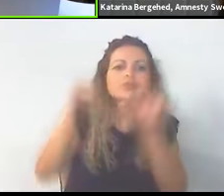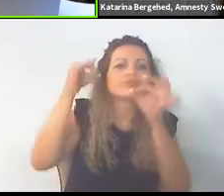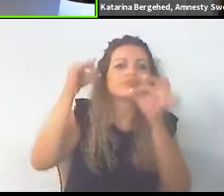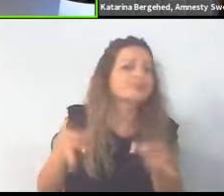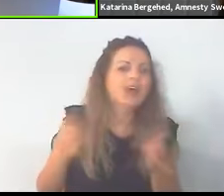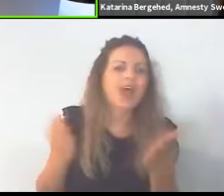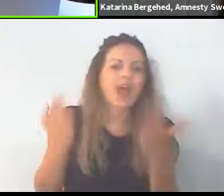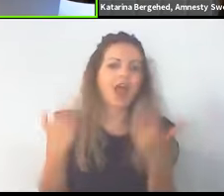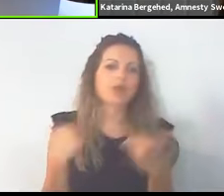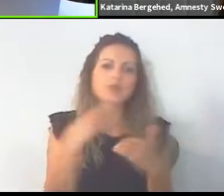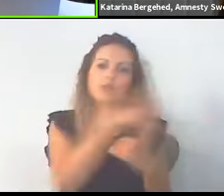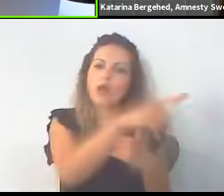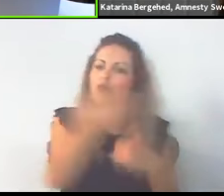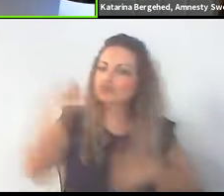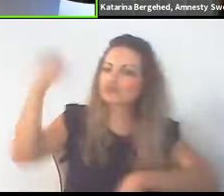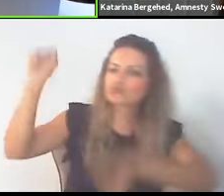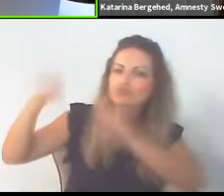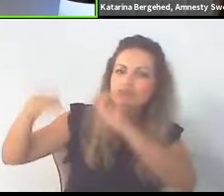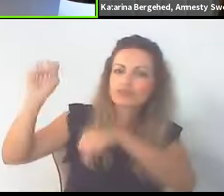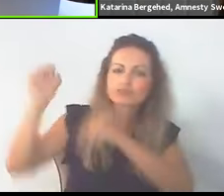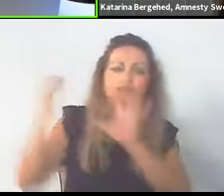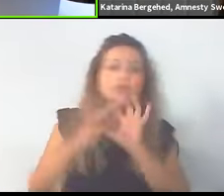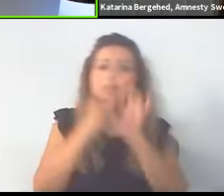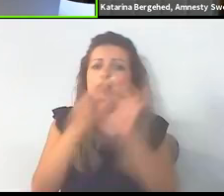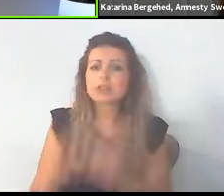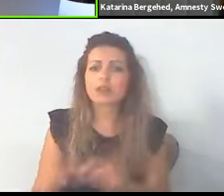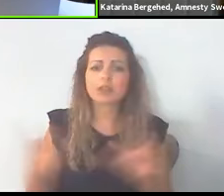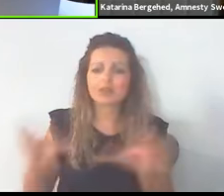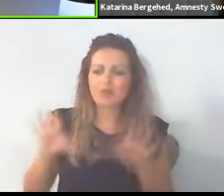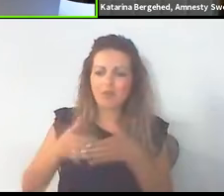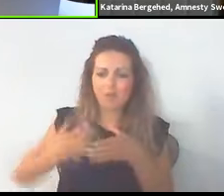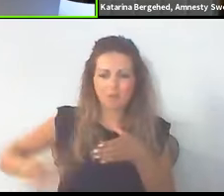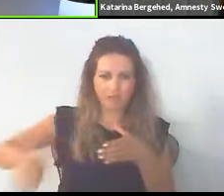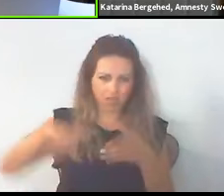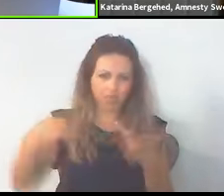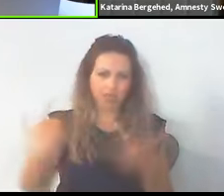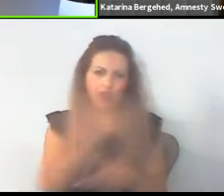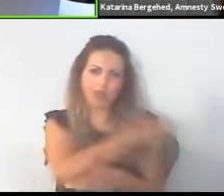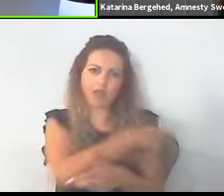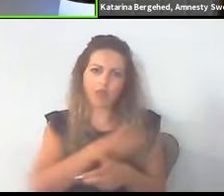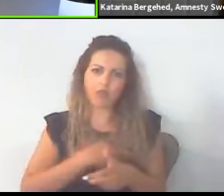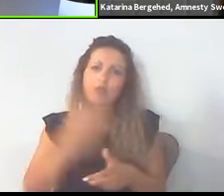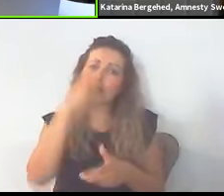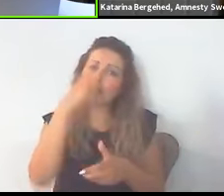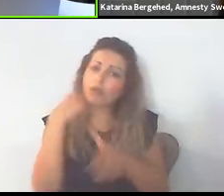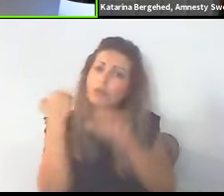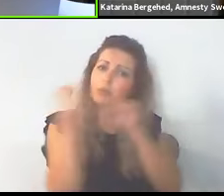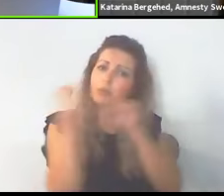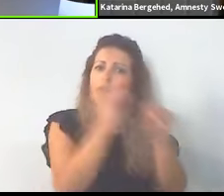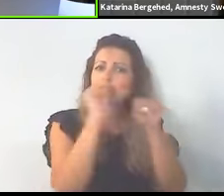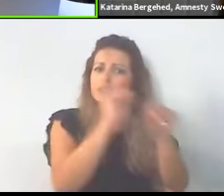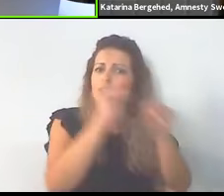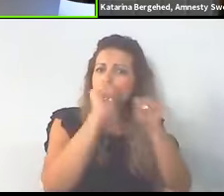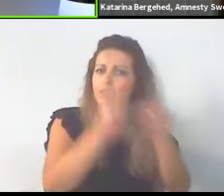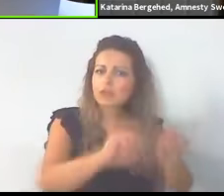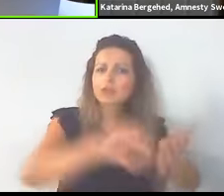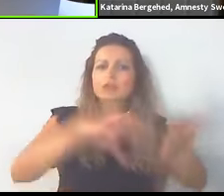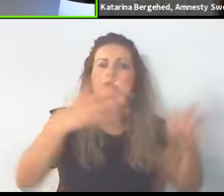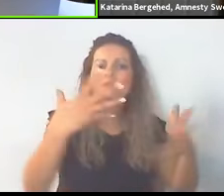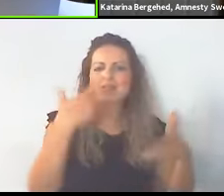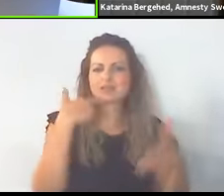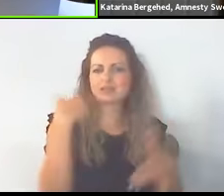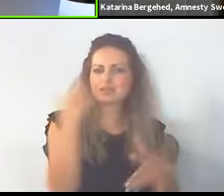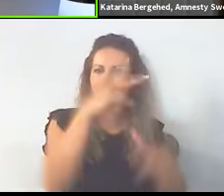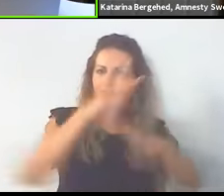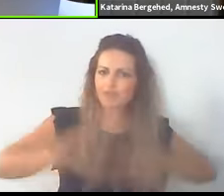η Διεθνής Αμνηστία έπρεπε να ασκήσει πολύ μεγάλη πίεση και σε εθνικό και σε περιφερειακό επίπεδο προς την